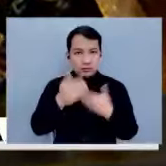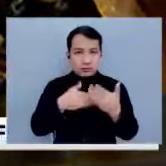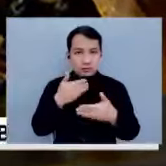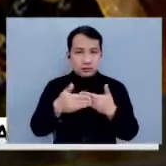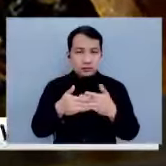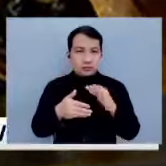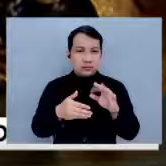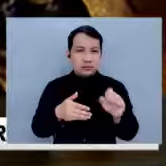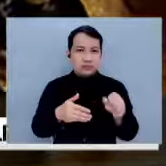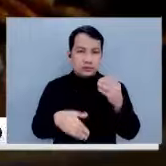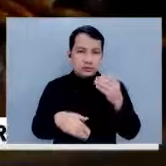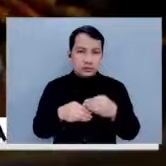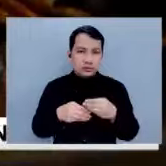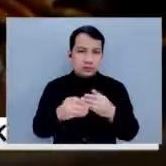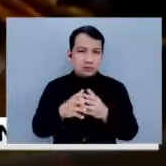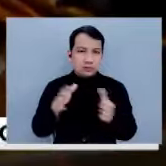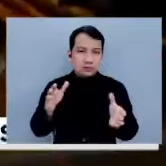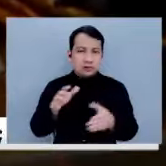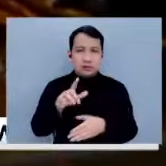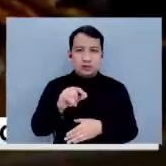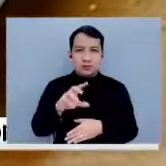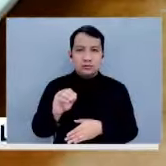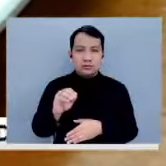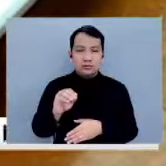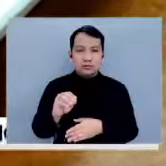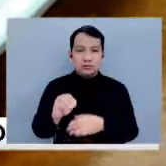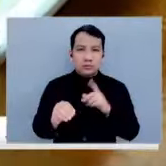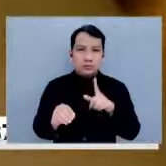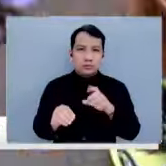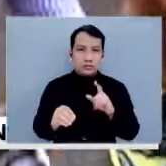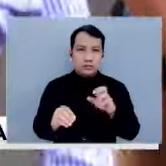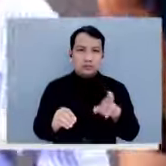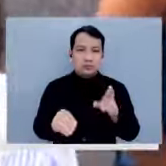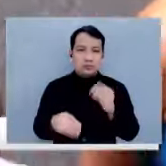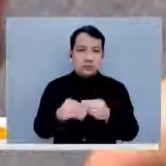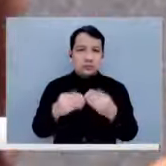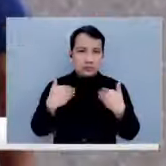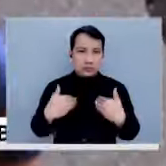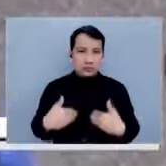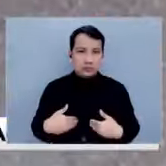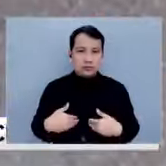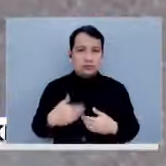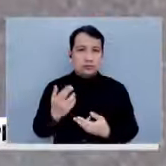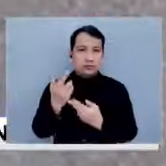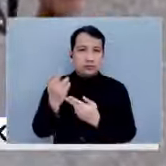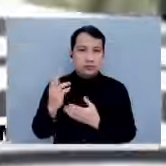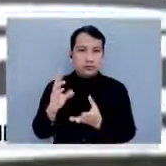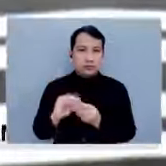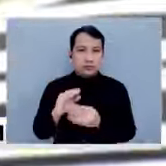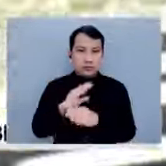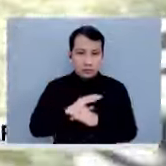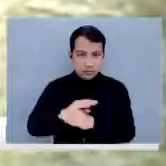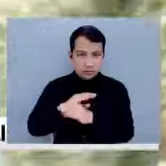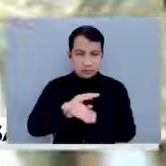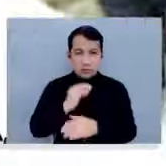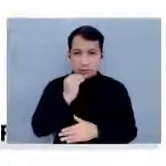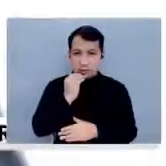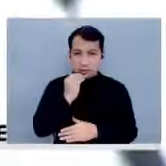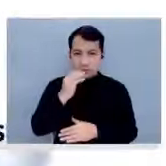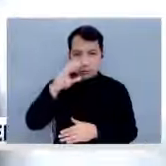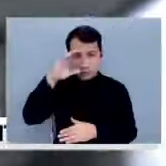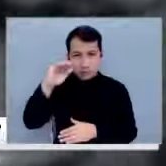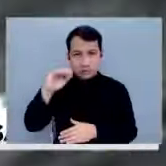dahil sa pagdami ng low density lipoprotein o ldl cholesterol sa ating katawan inirerekomenda pong mag-ingat na sa kinakain ng mga lalaking edad